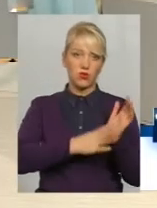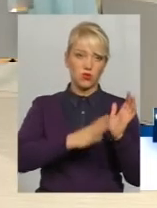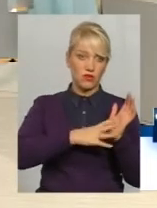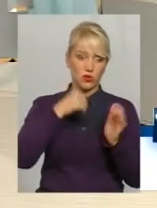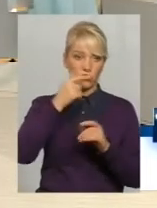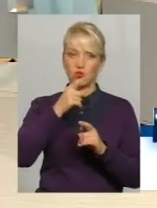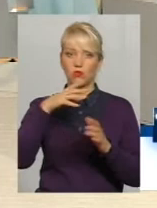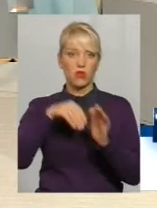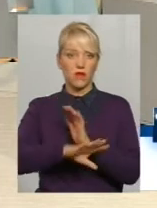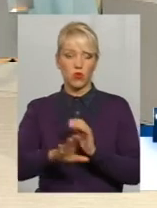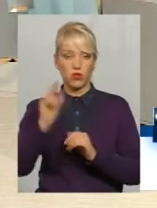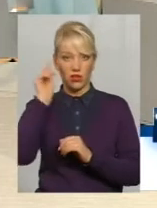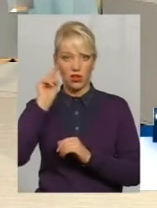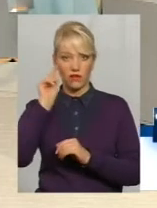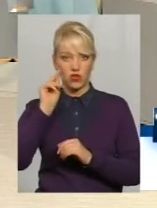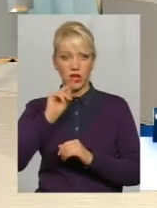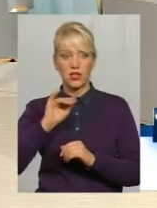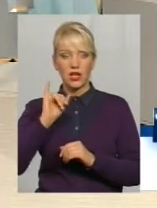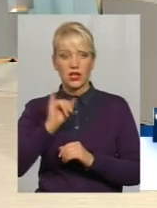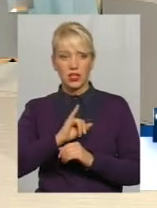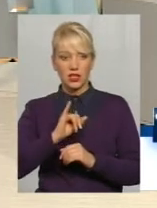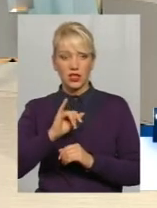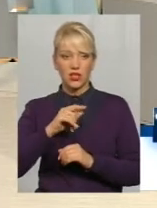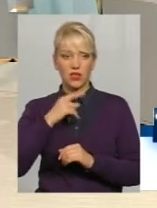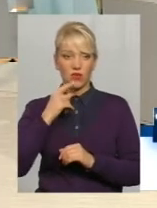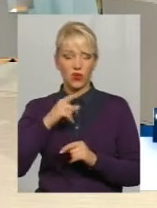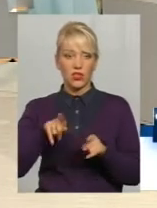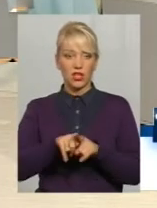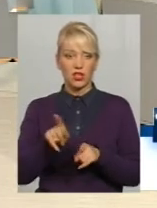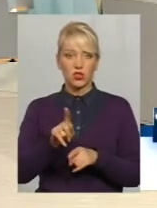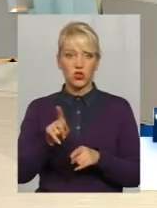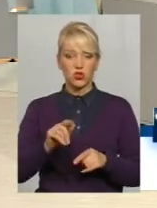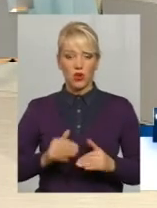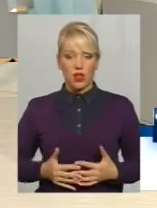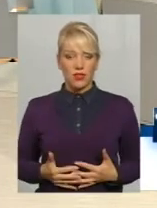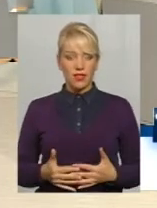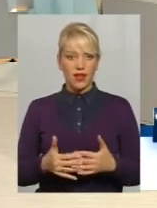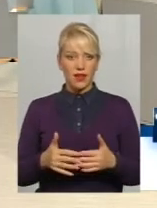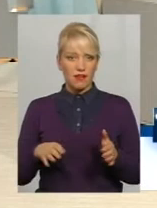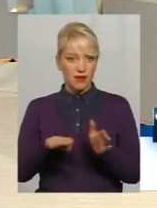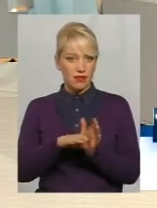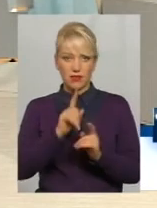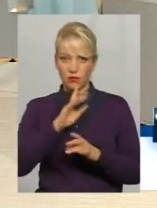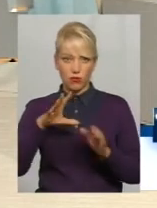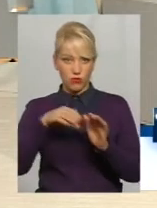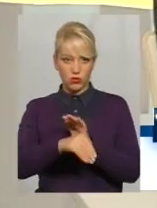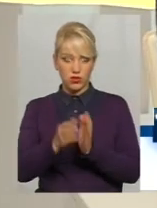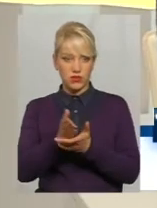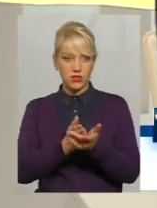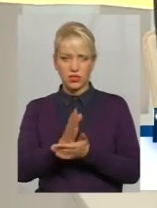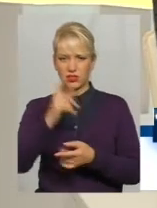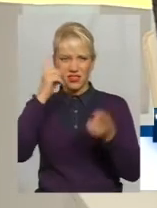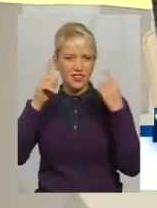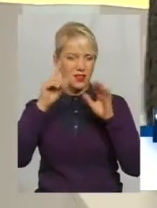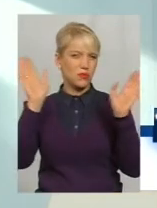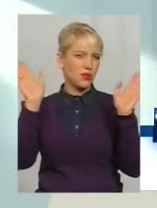не входить? І говориться, що декретні також не будуть входити в стаж. Ні, не